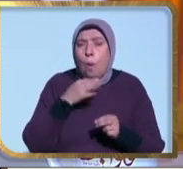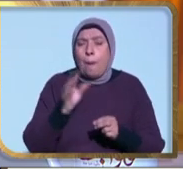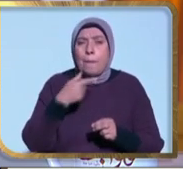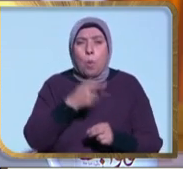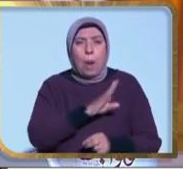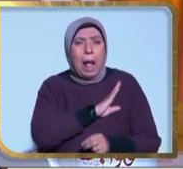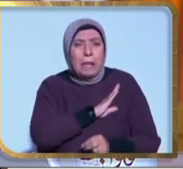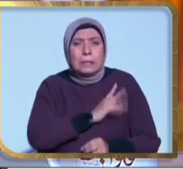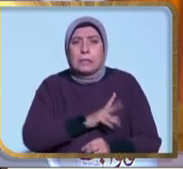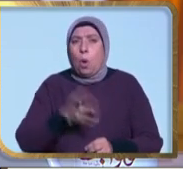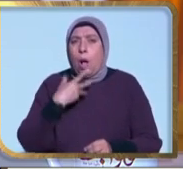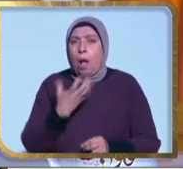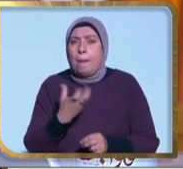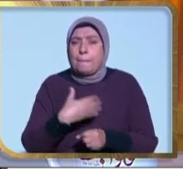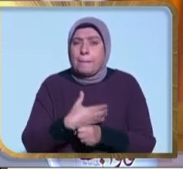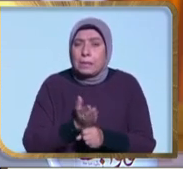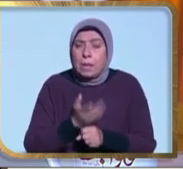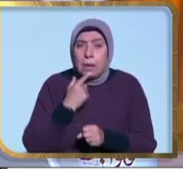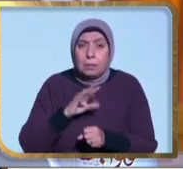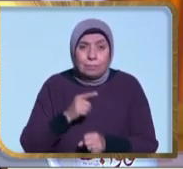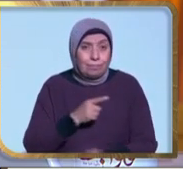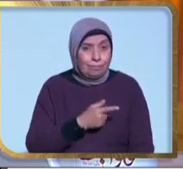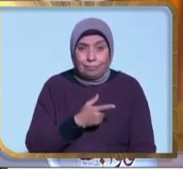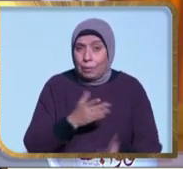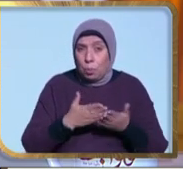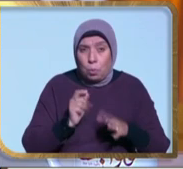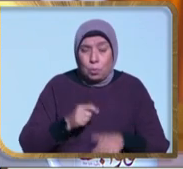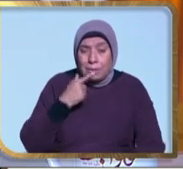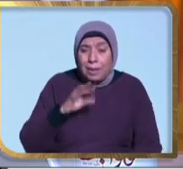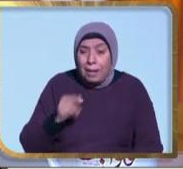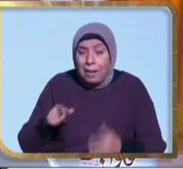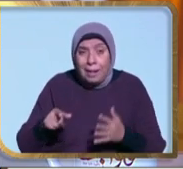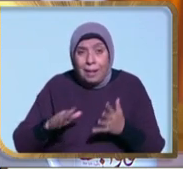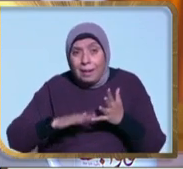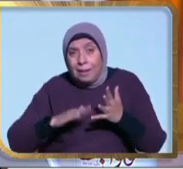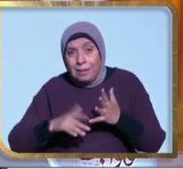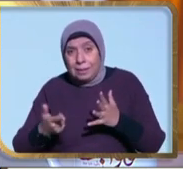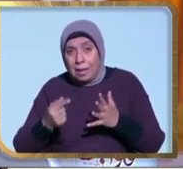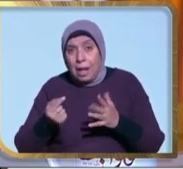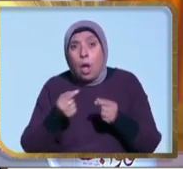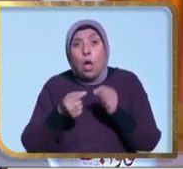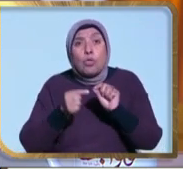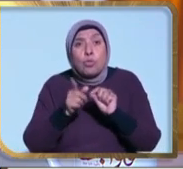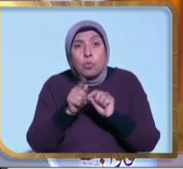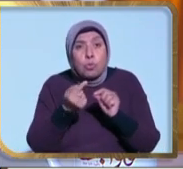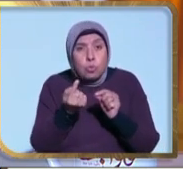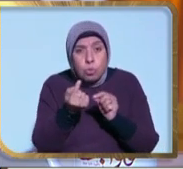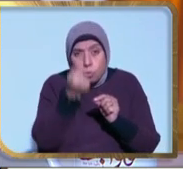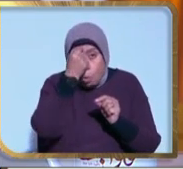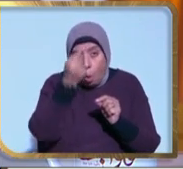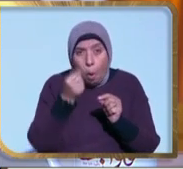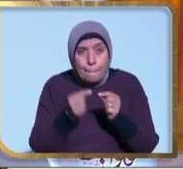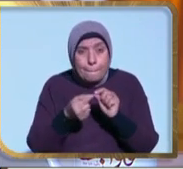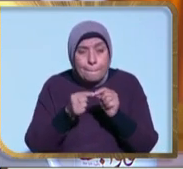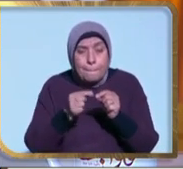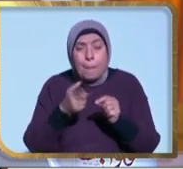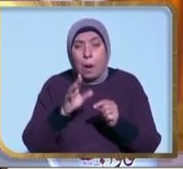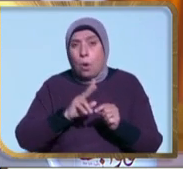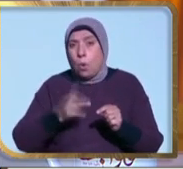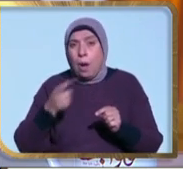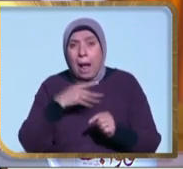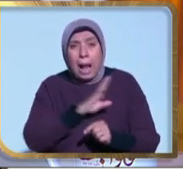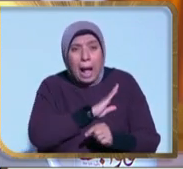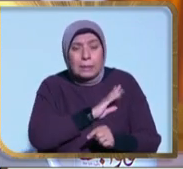لهم اتستبدلون الذي هو ادنى بالذي هو خير مش عاجبكم ده عايزين بقى انه تنبت في الصحراء هذه الماكولات اللي